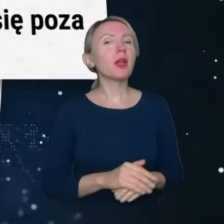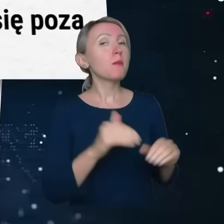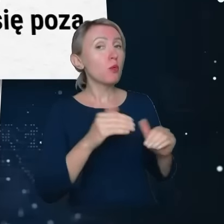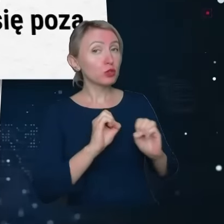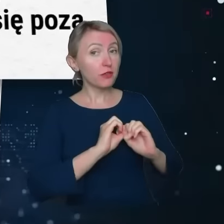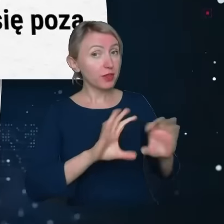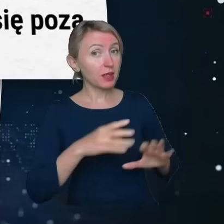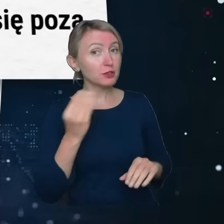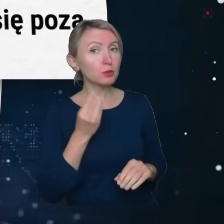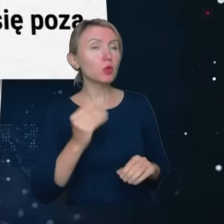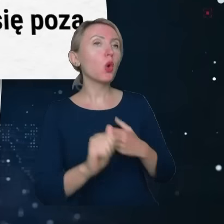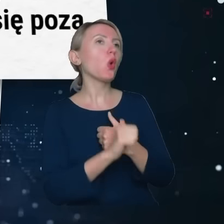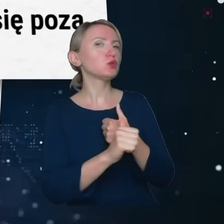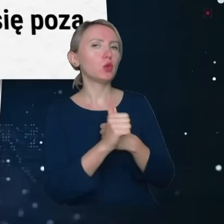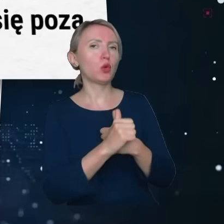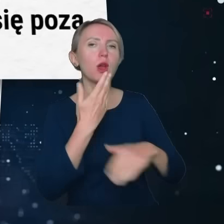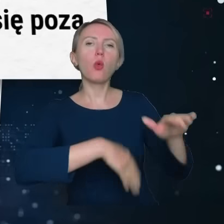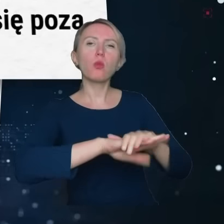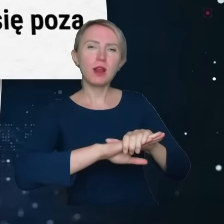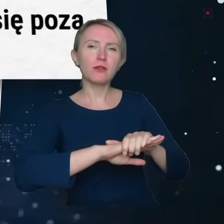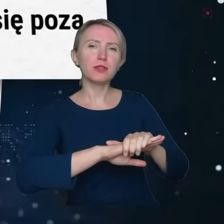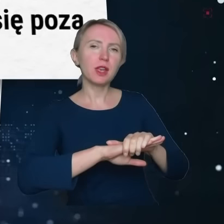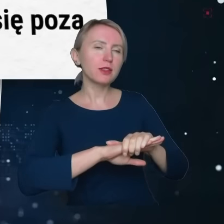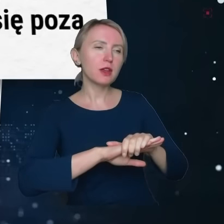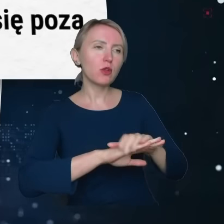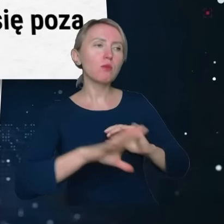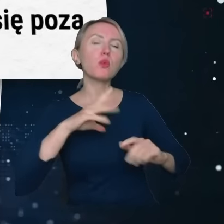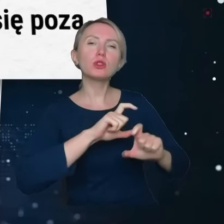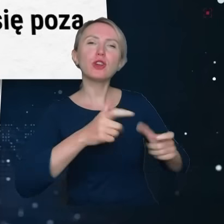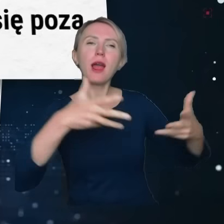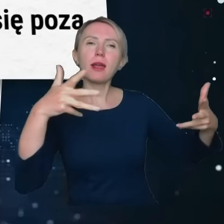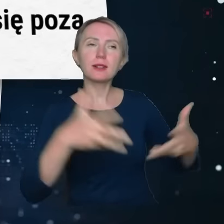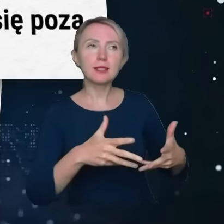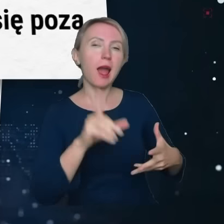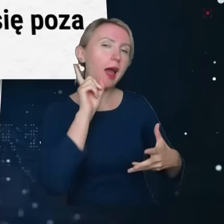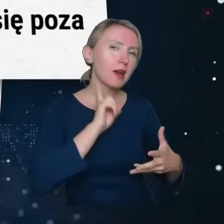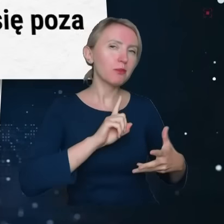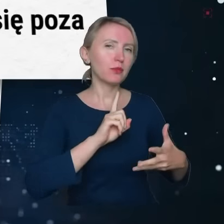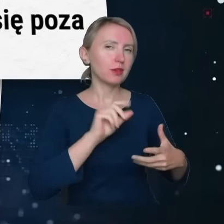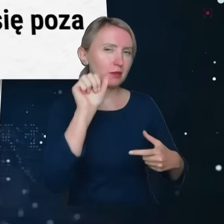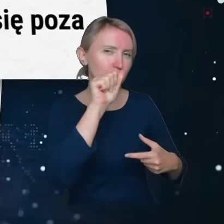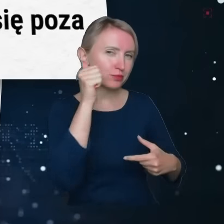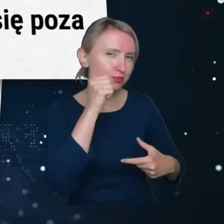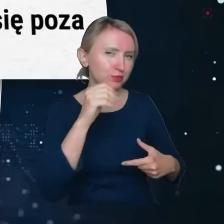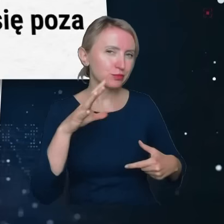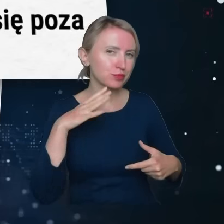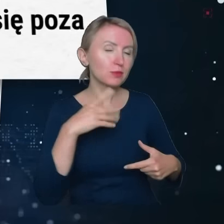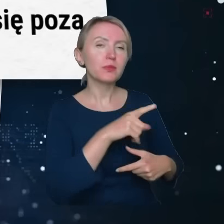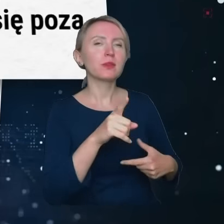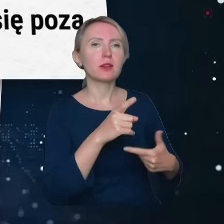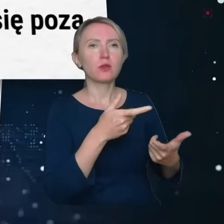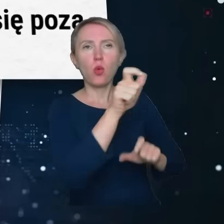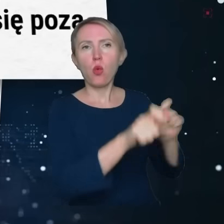na czym polega sedno tych uprawnień, które uzyskiwali w toku tych egzaminów ci